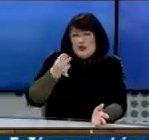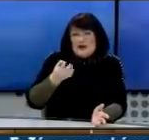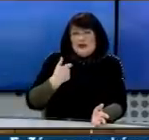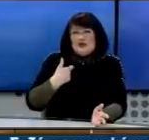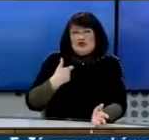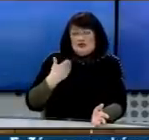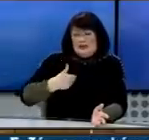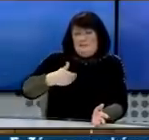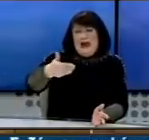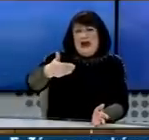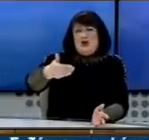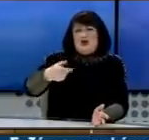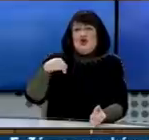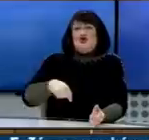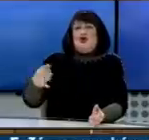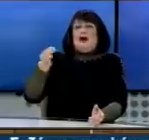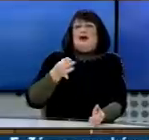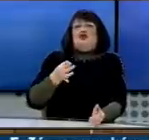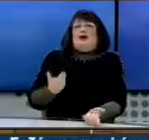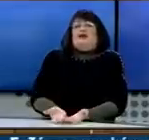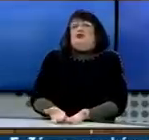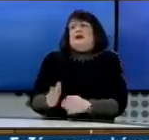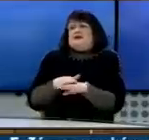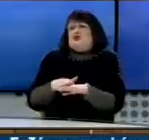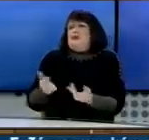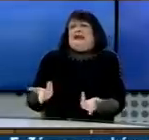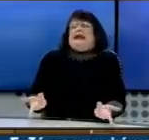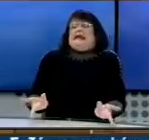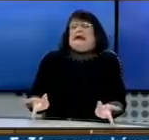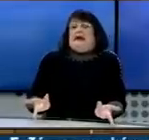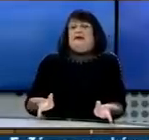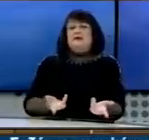το μέλλον. Τώρα να το λέτε εσείς είναι και λίγο τραβηγμένο, συγγνώμη.